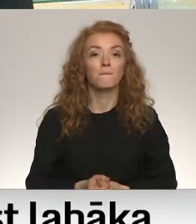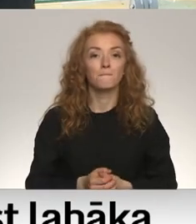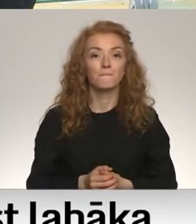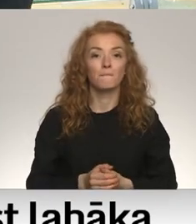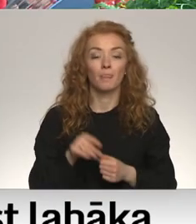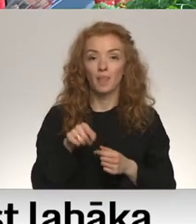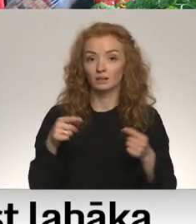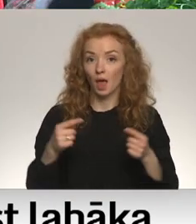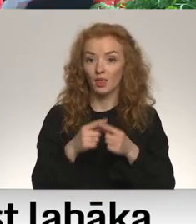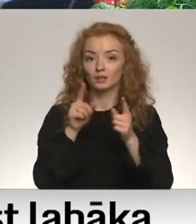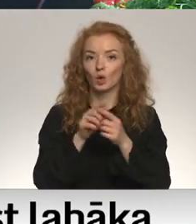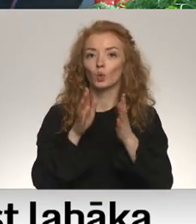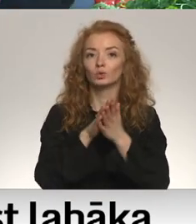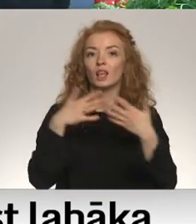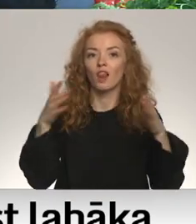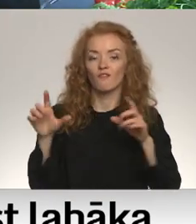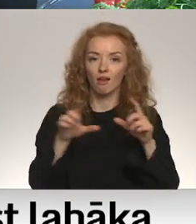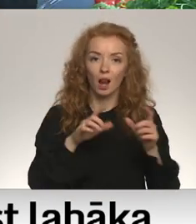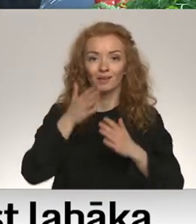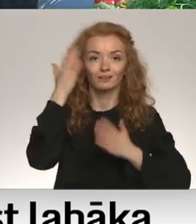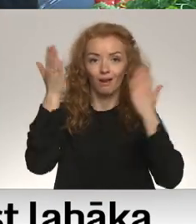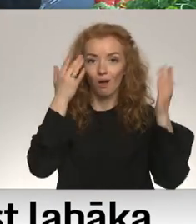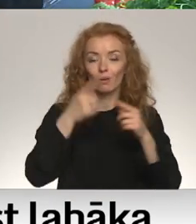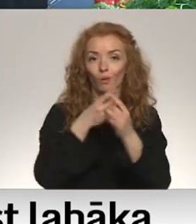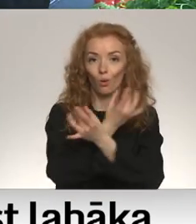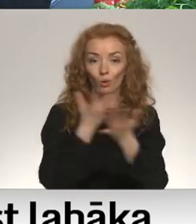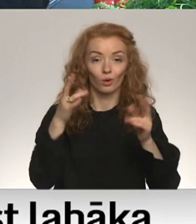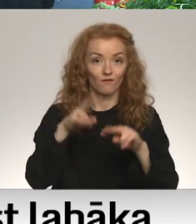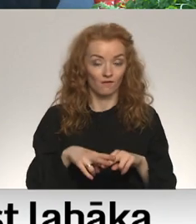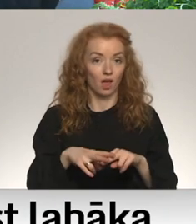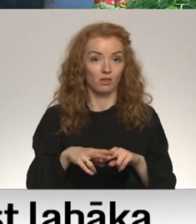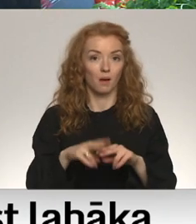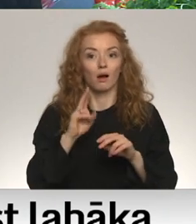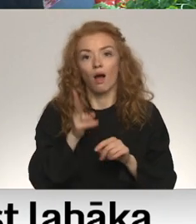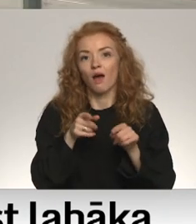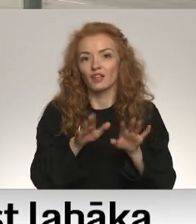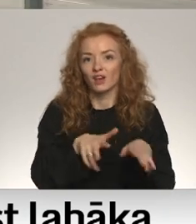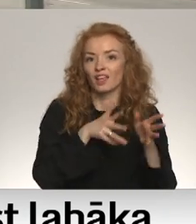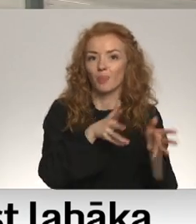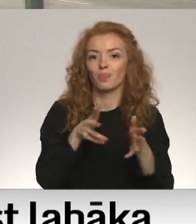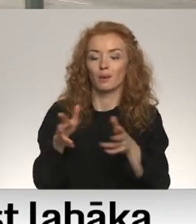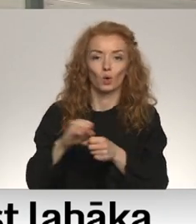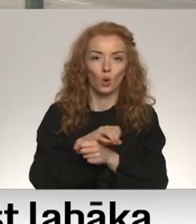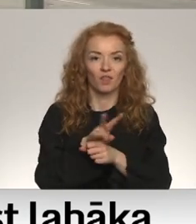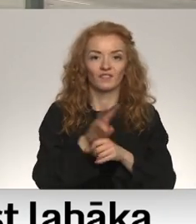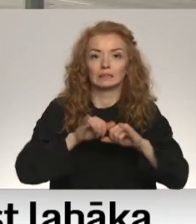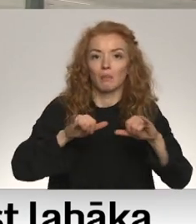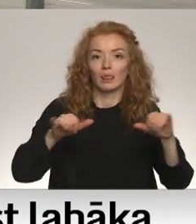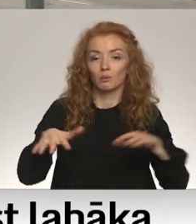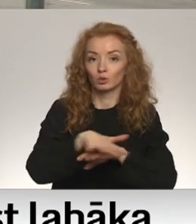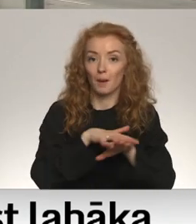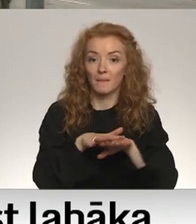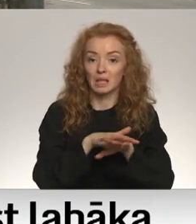Tas attiecas arī uz lielveikaliem, izklaides un kultūrvietām. Spriest, kā tas varētu ietekmēt vīrusa izplatību sabiedrībā